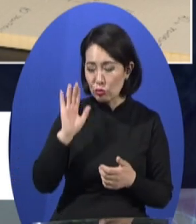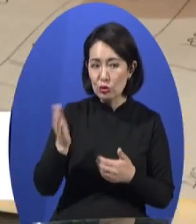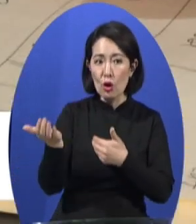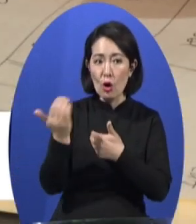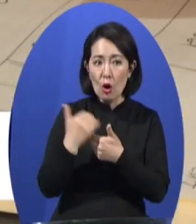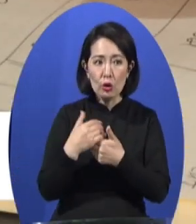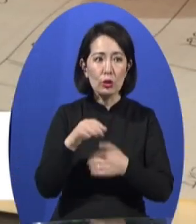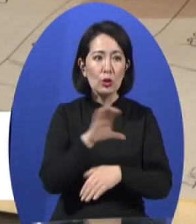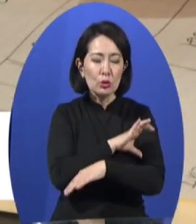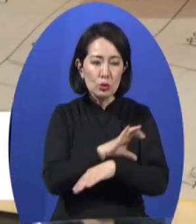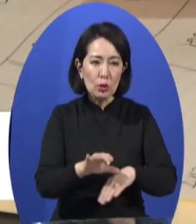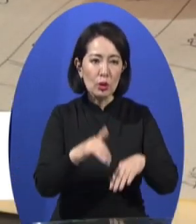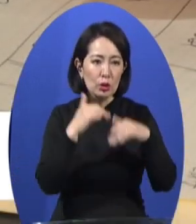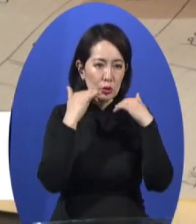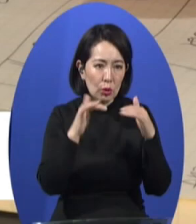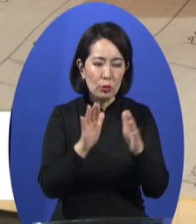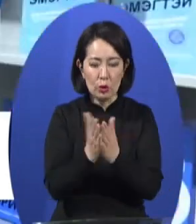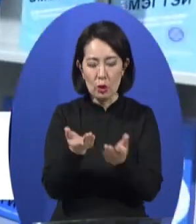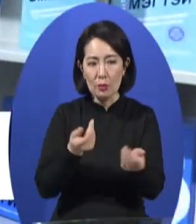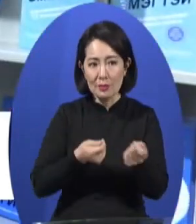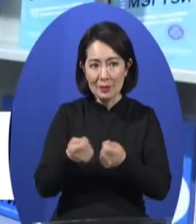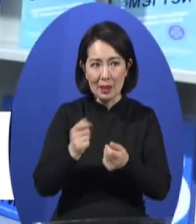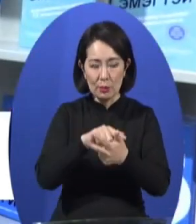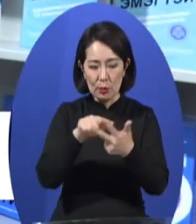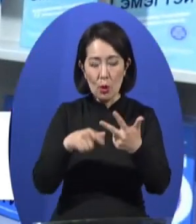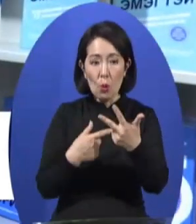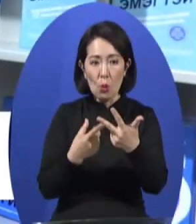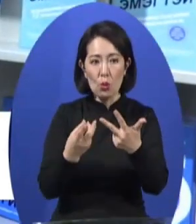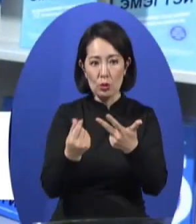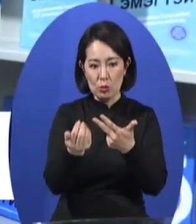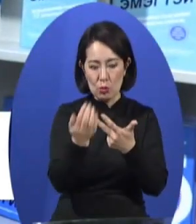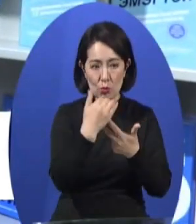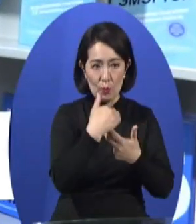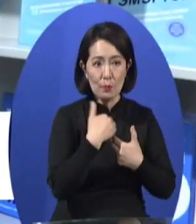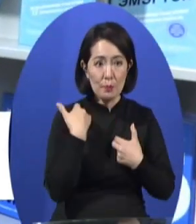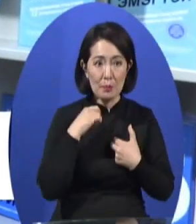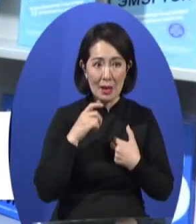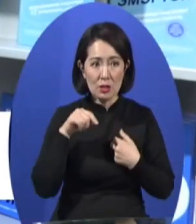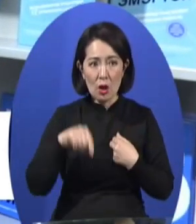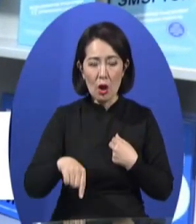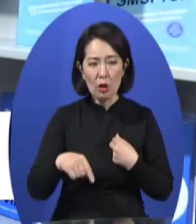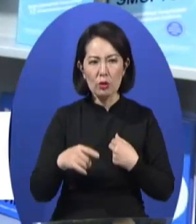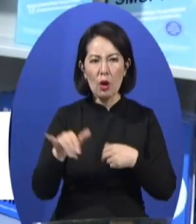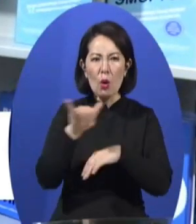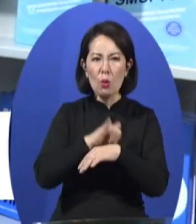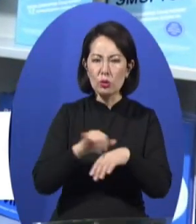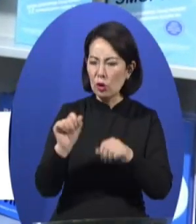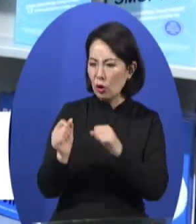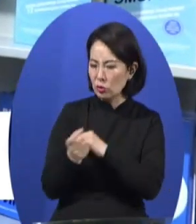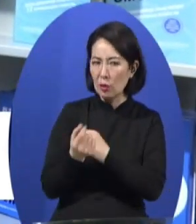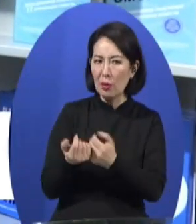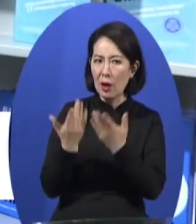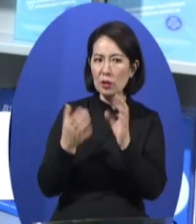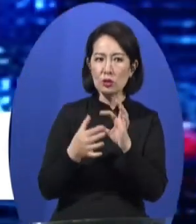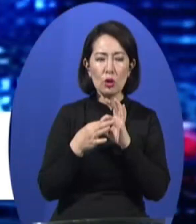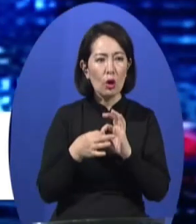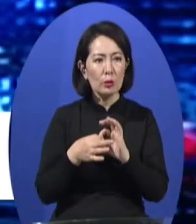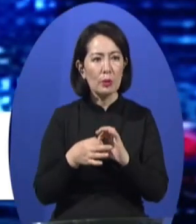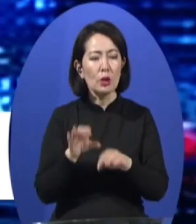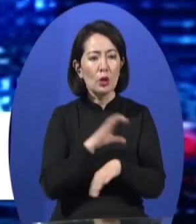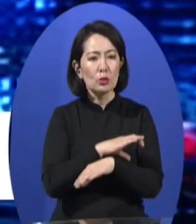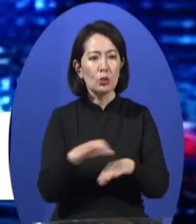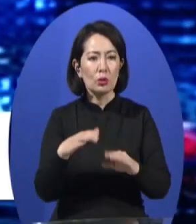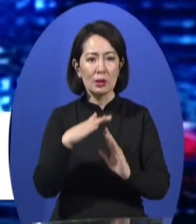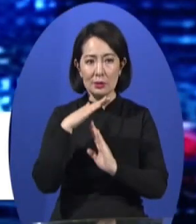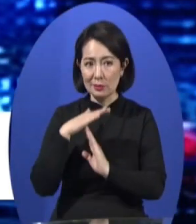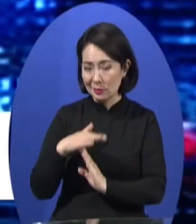сургалт, зөвлөгөө, номын борлуулалт гэсэн үндсэн 3 хэсгээс орж ирдэг байсан бол одоо энэ улс орон данцхан нөхцөл байдал үүсэн тоалбатаар сургалтын